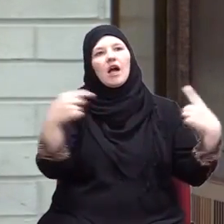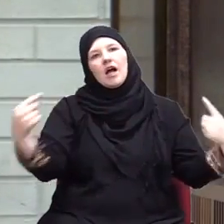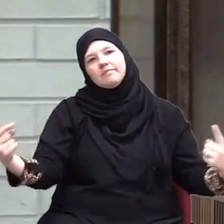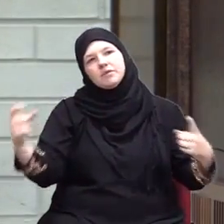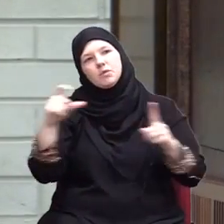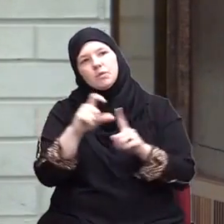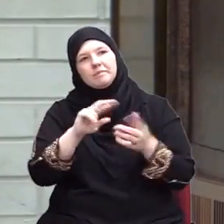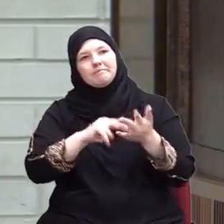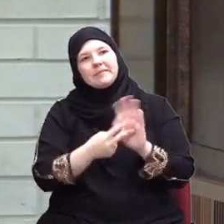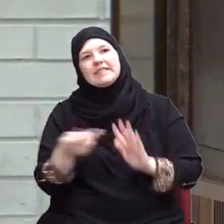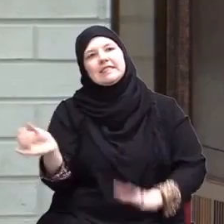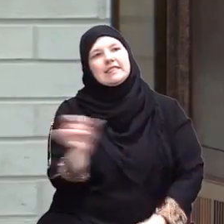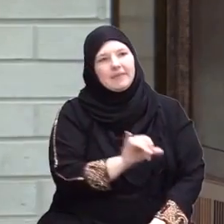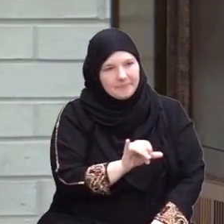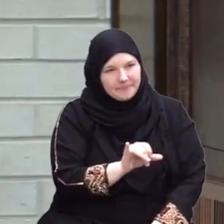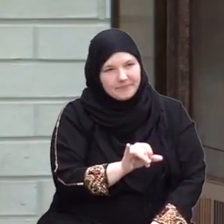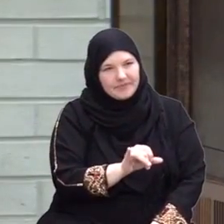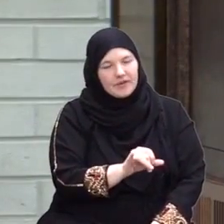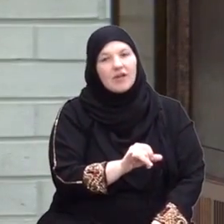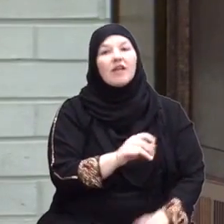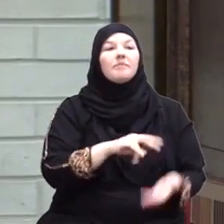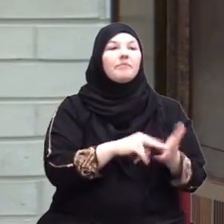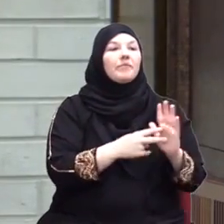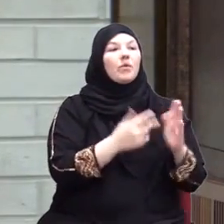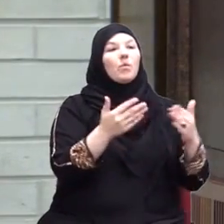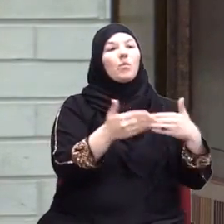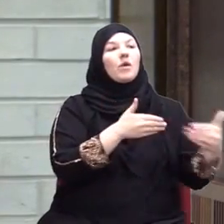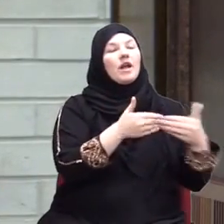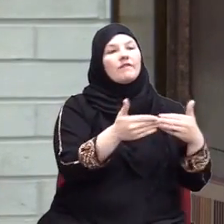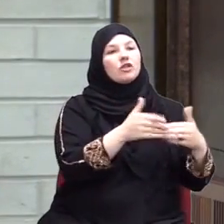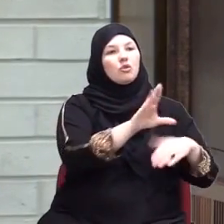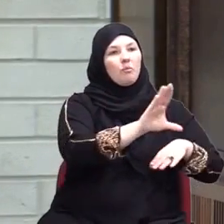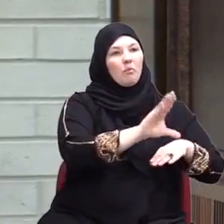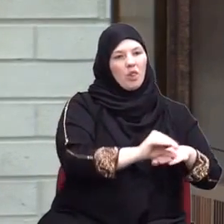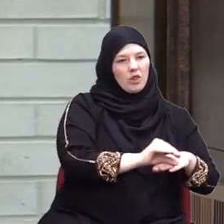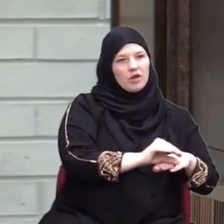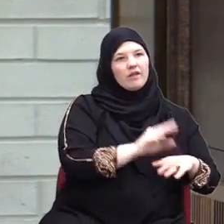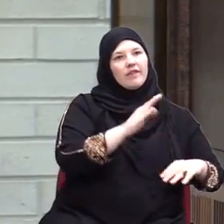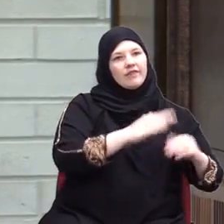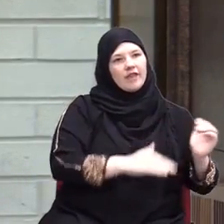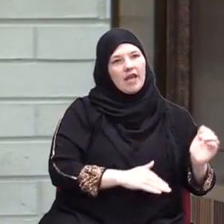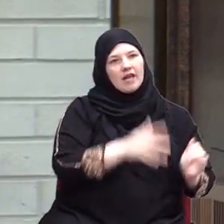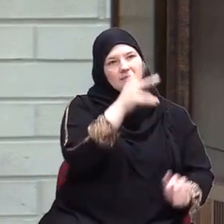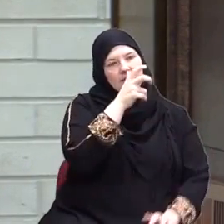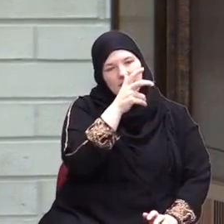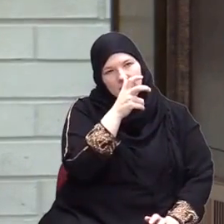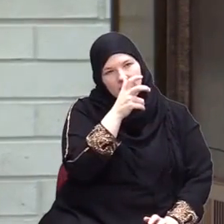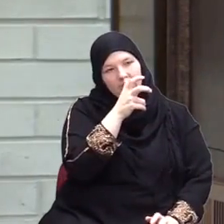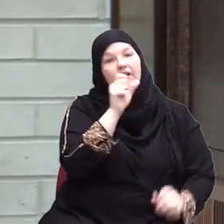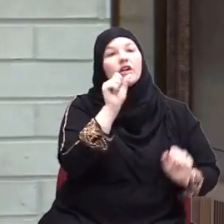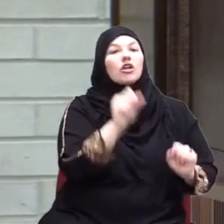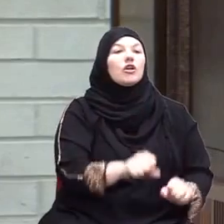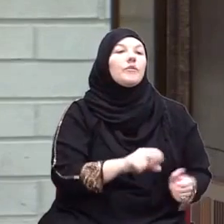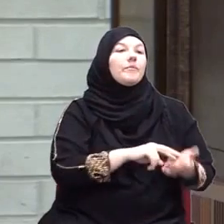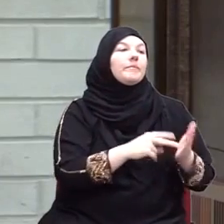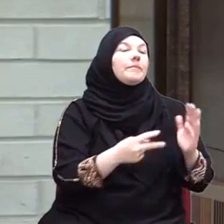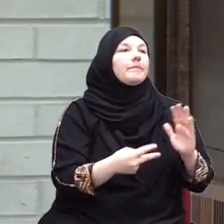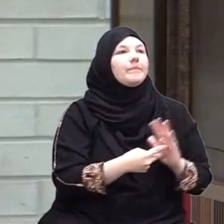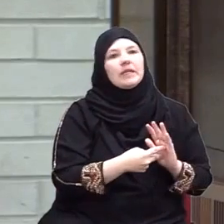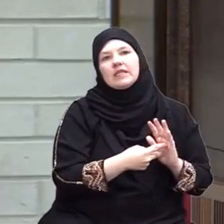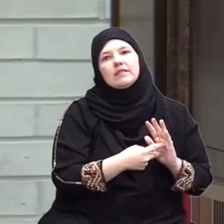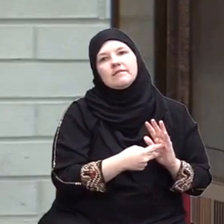فما فوقها means whatever is smaller than a gnat. It could also